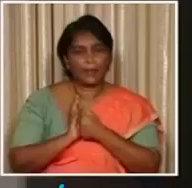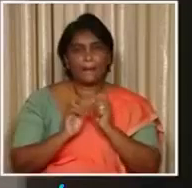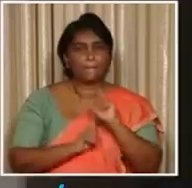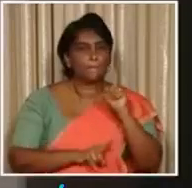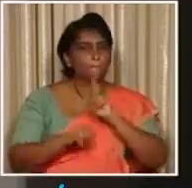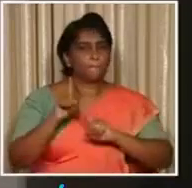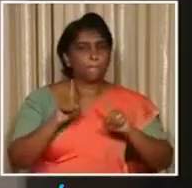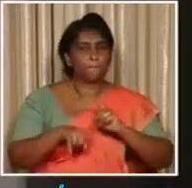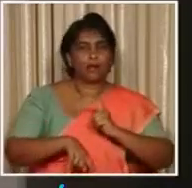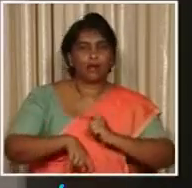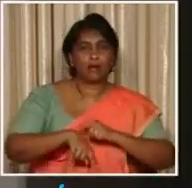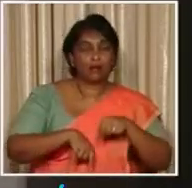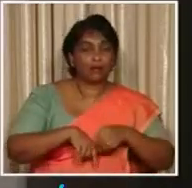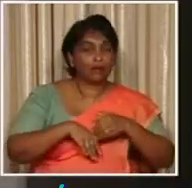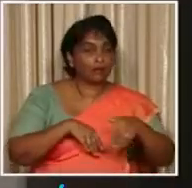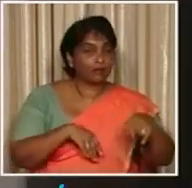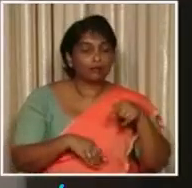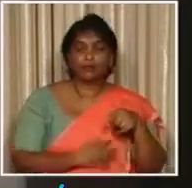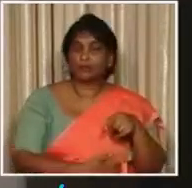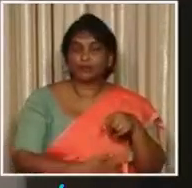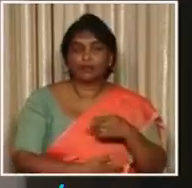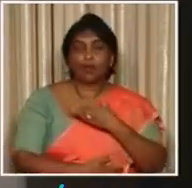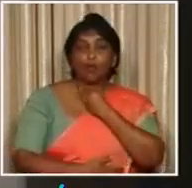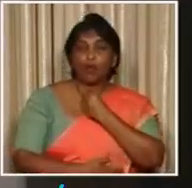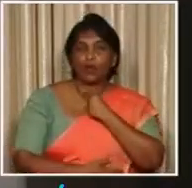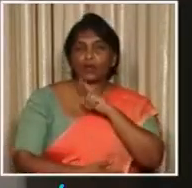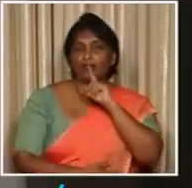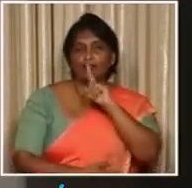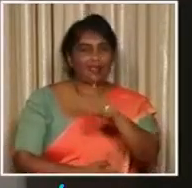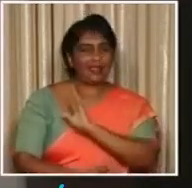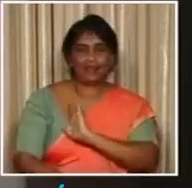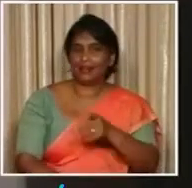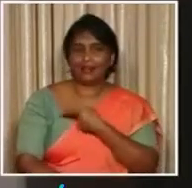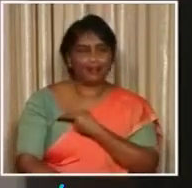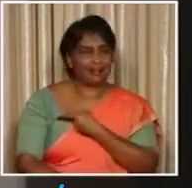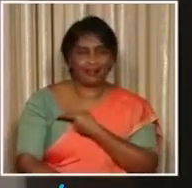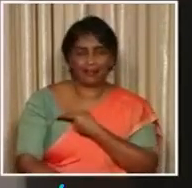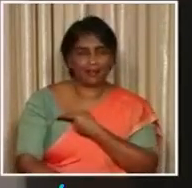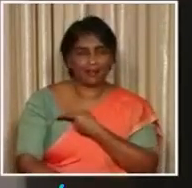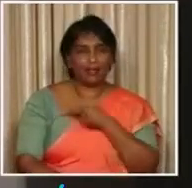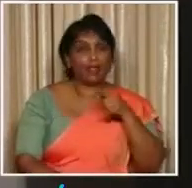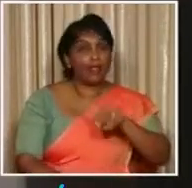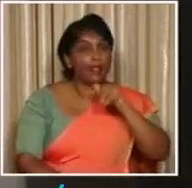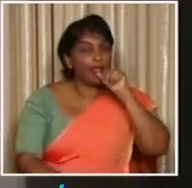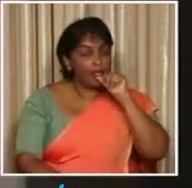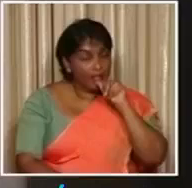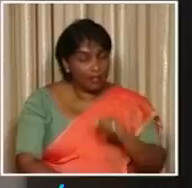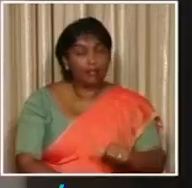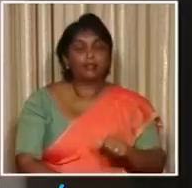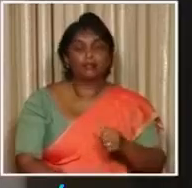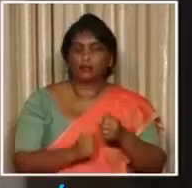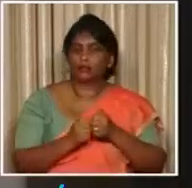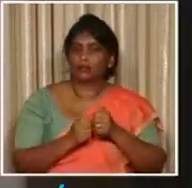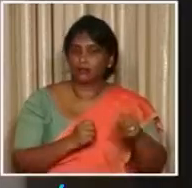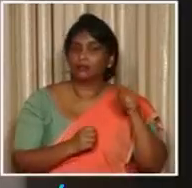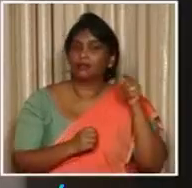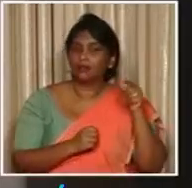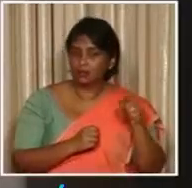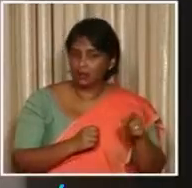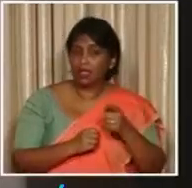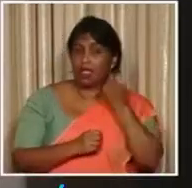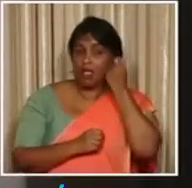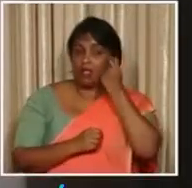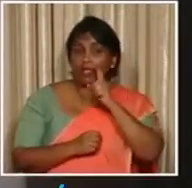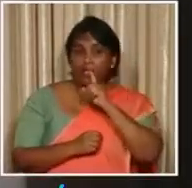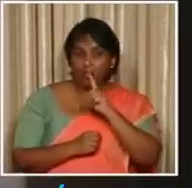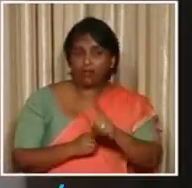parlimentu e kale upayogi karagena metana boruwak kiyanne ituma utsaha karanne ne me atta washenma sidu vela tibenne ituma karapu